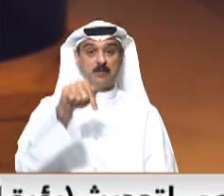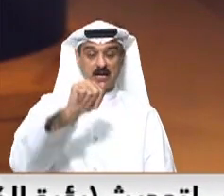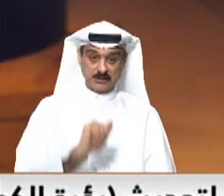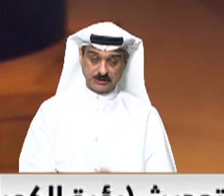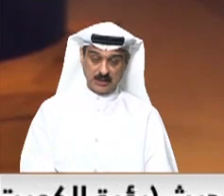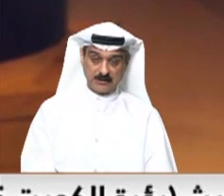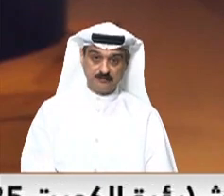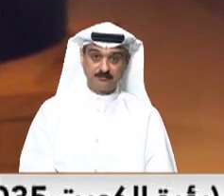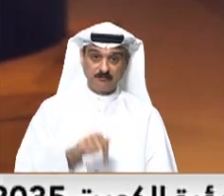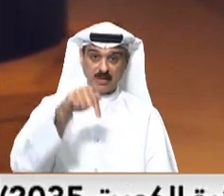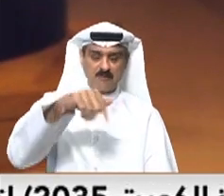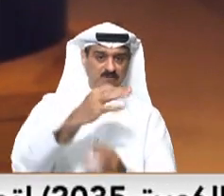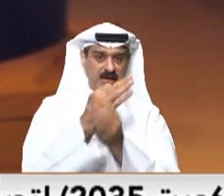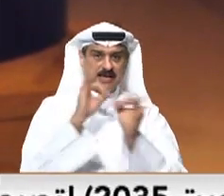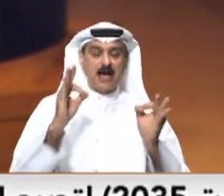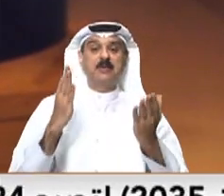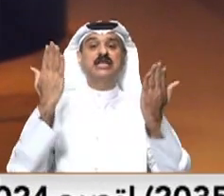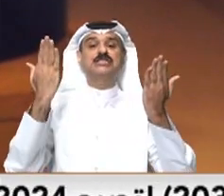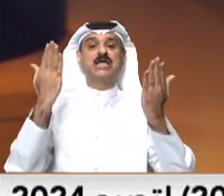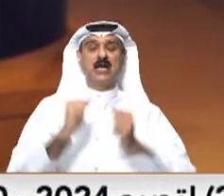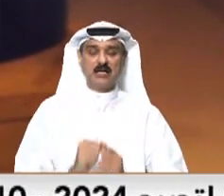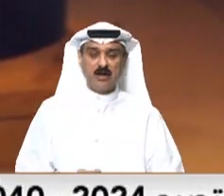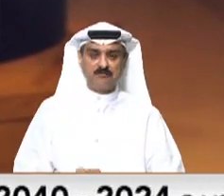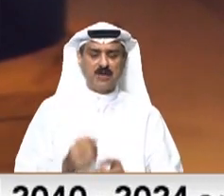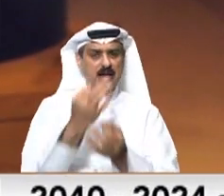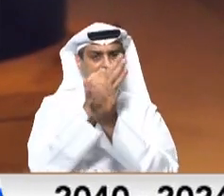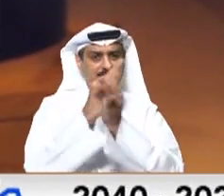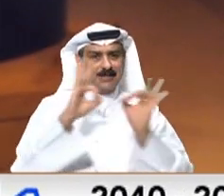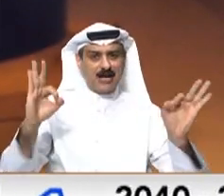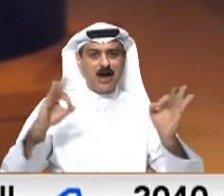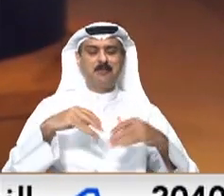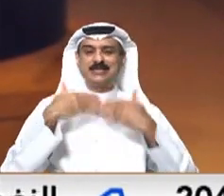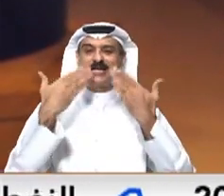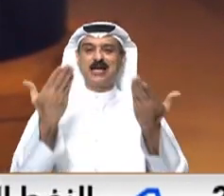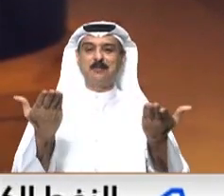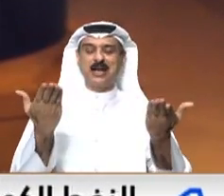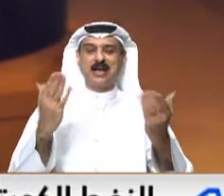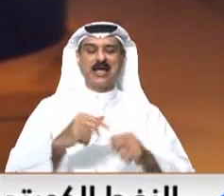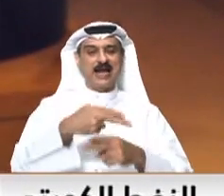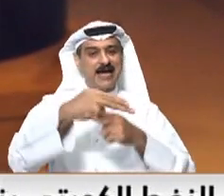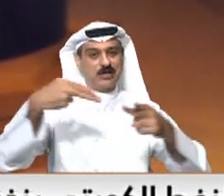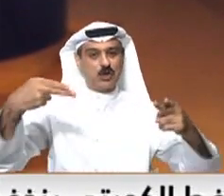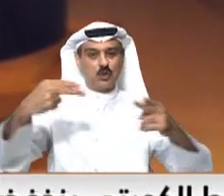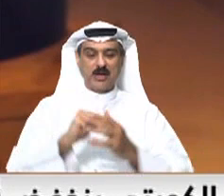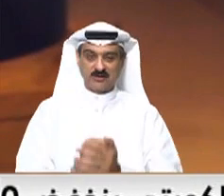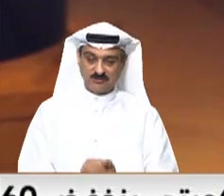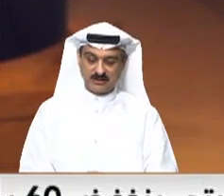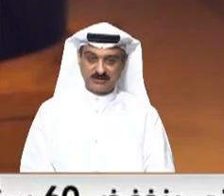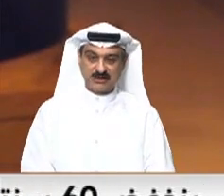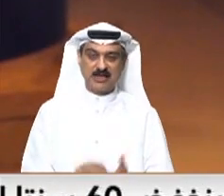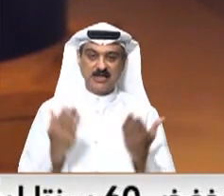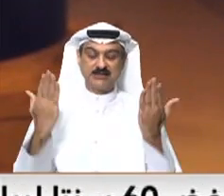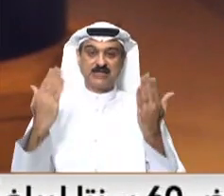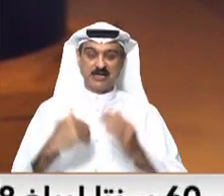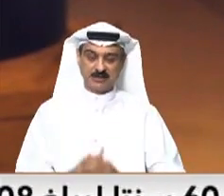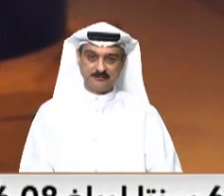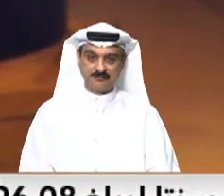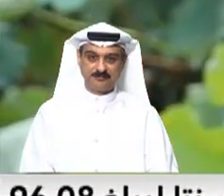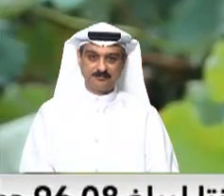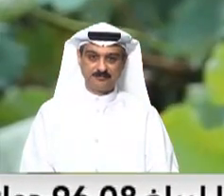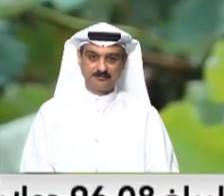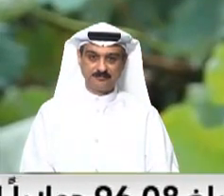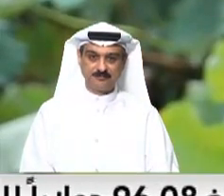مبارك والأمور هذه كلها، وإن شاء الله يكتب اللي فيه خير إن شاء الله لنا والمواطنين الكويتيين بشكل عام إن شاء